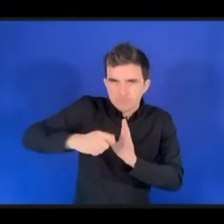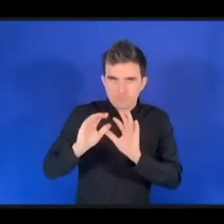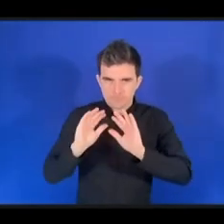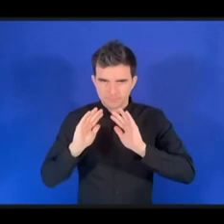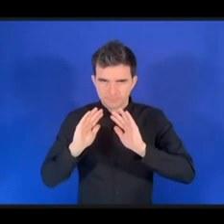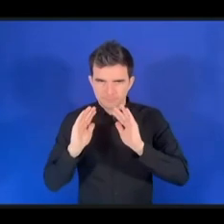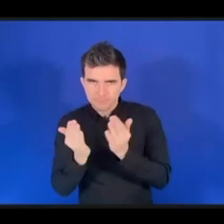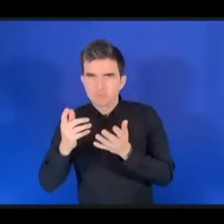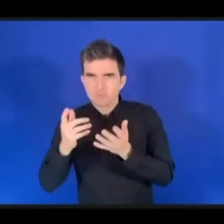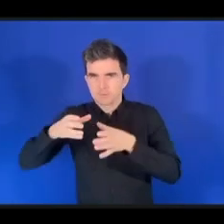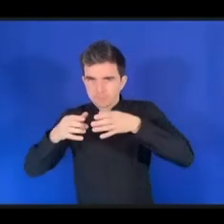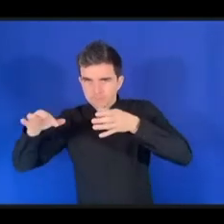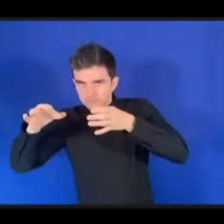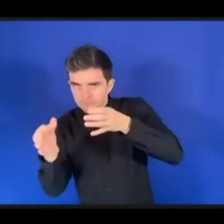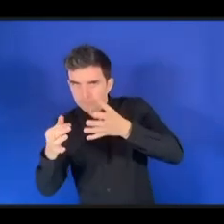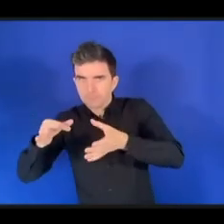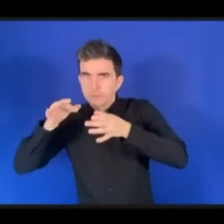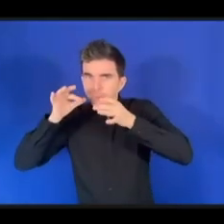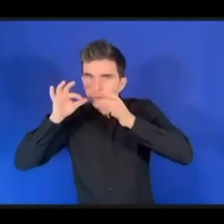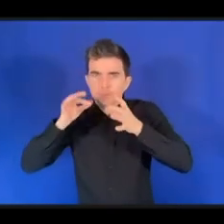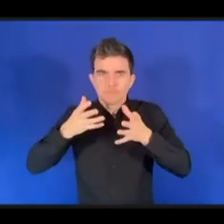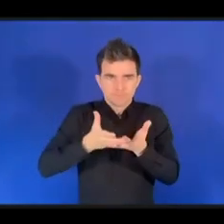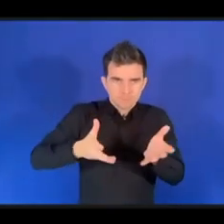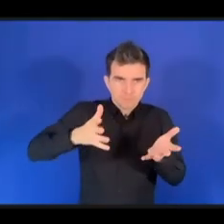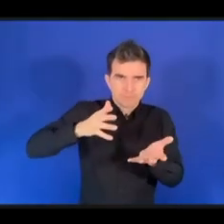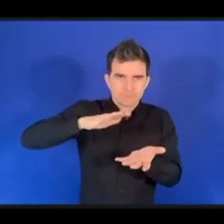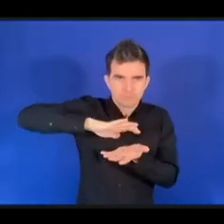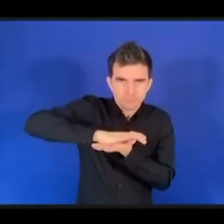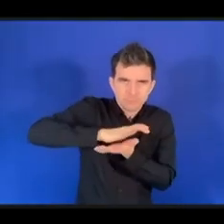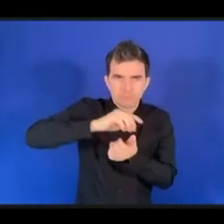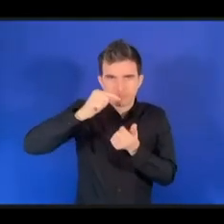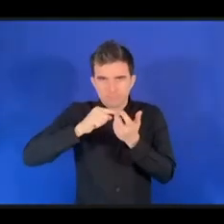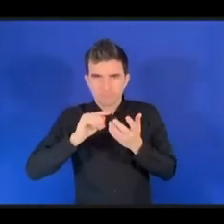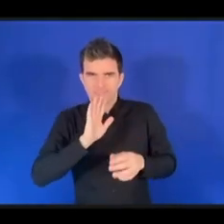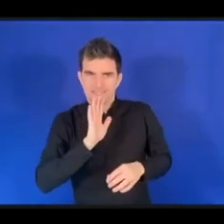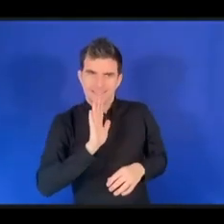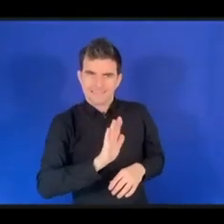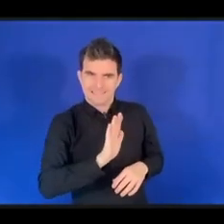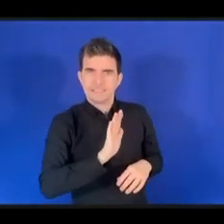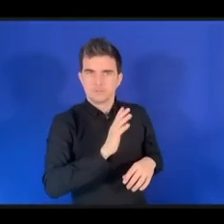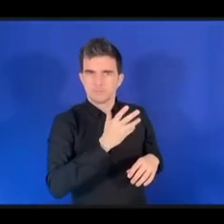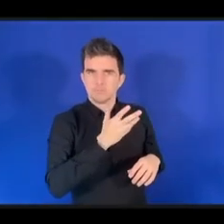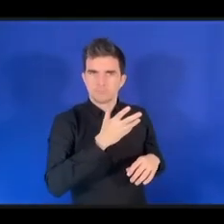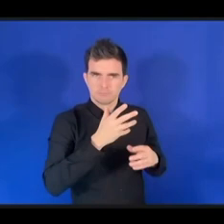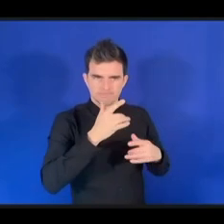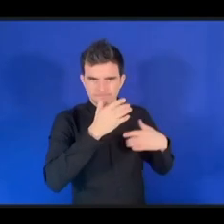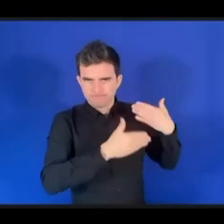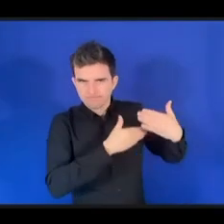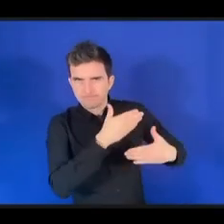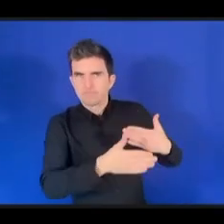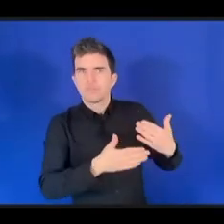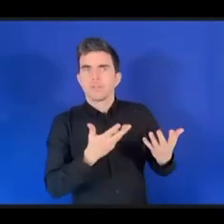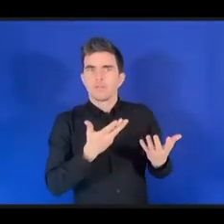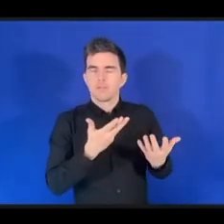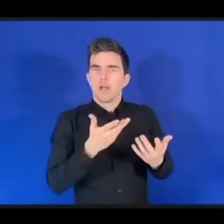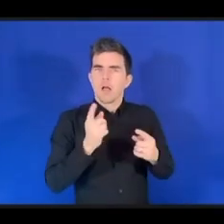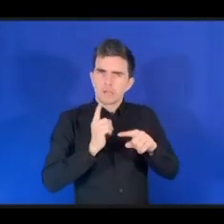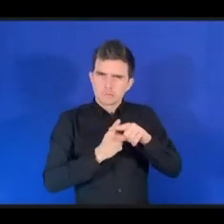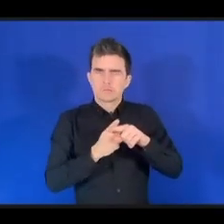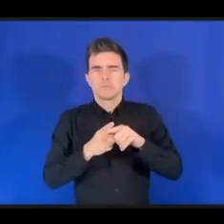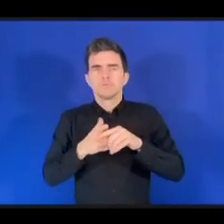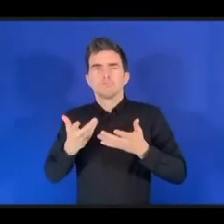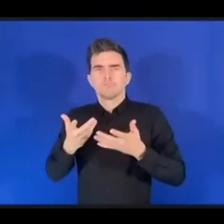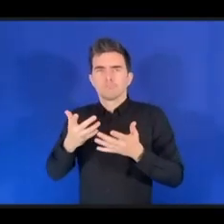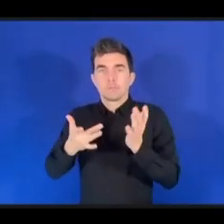且呢，当年京都就是以制瓷出名的。那么今天